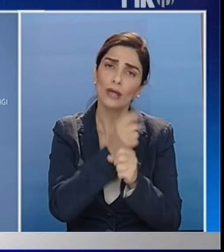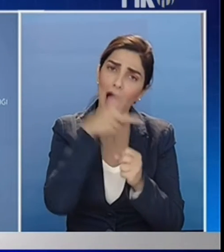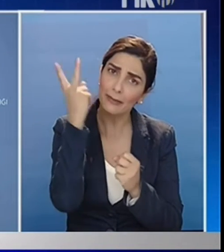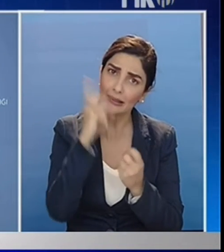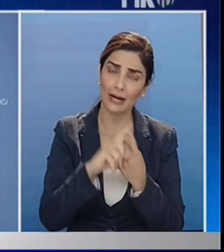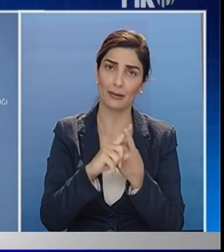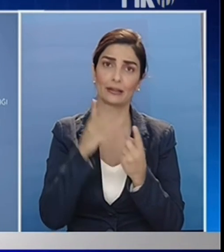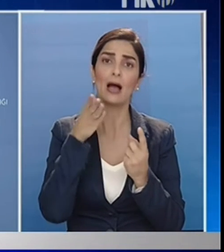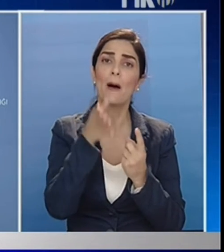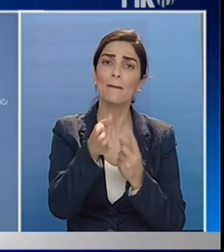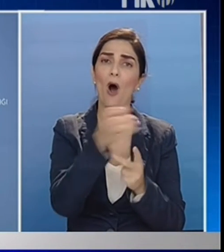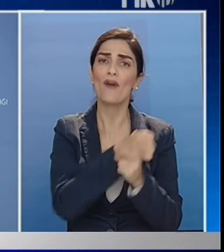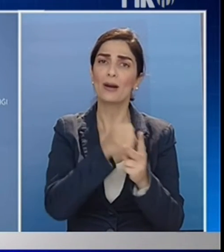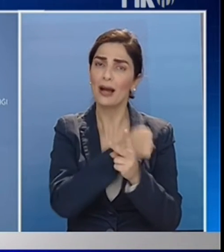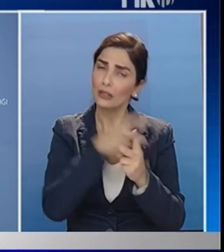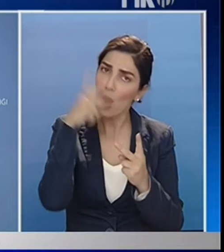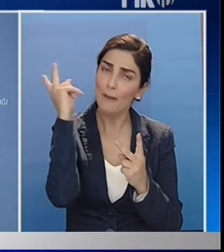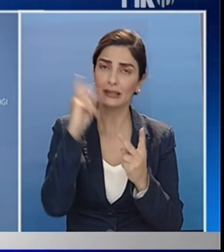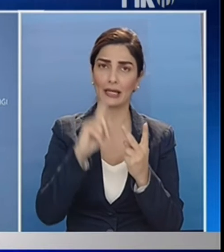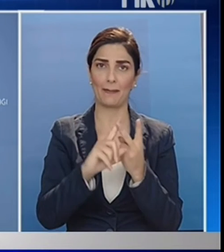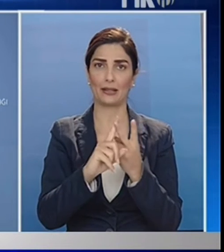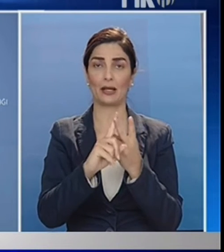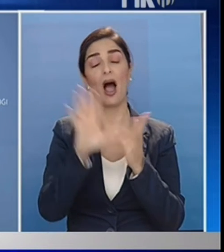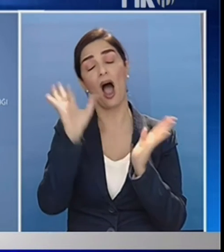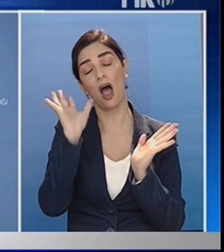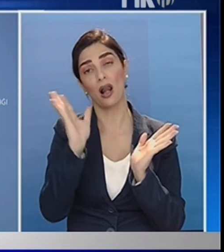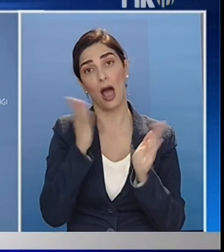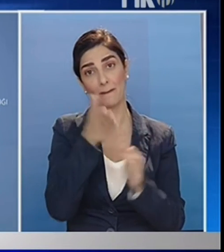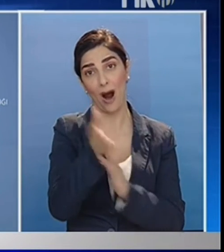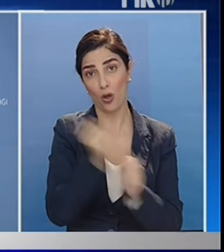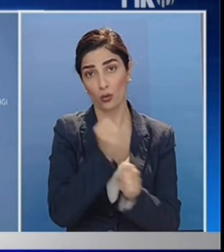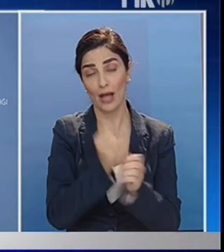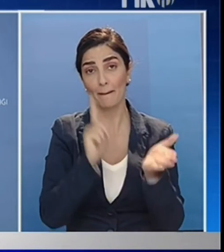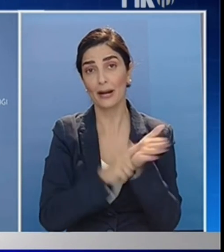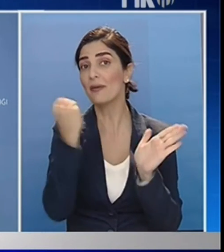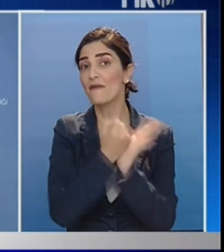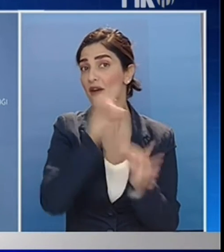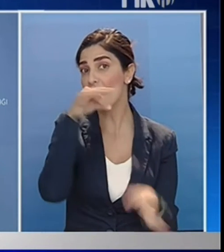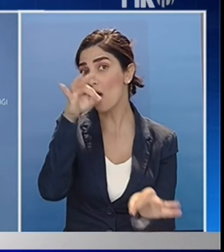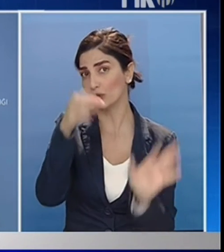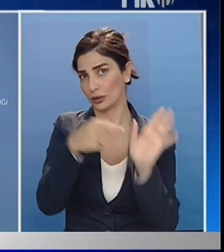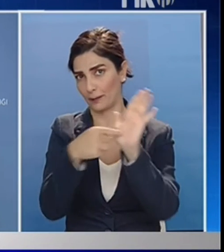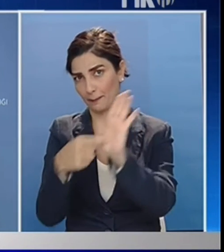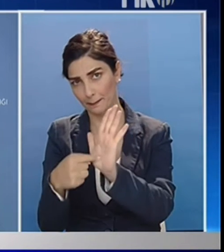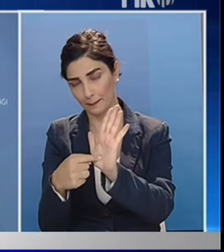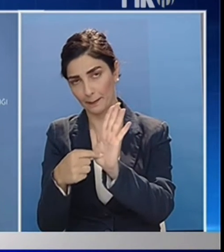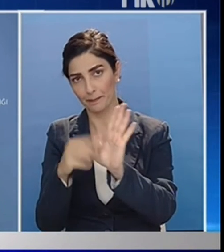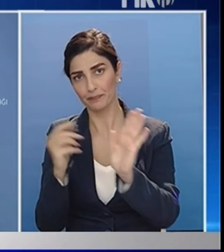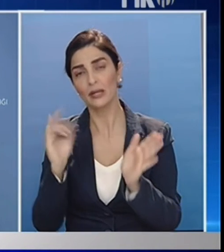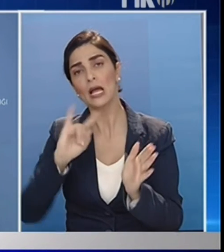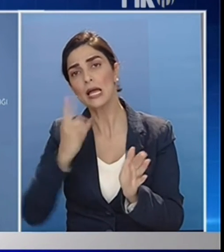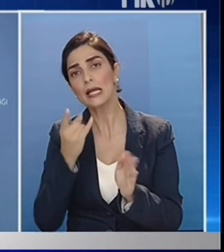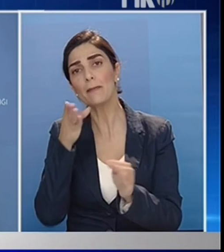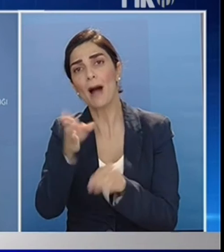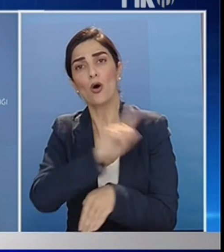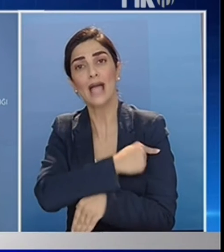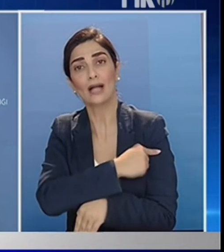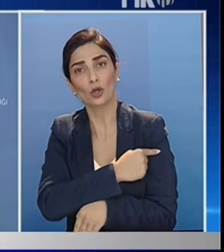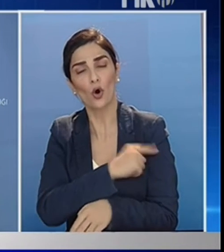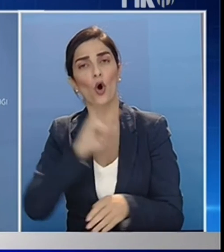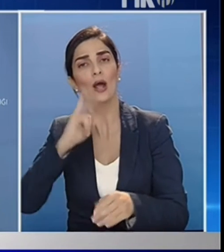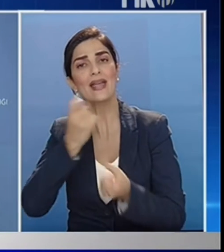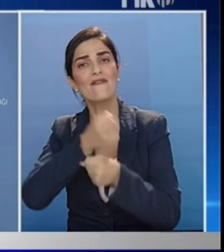σκοπούς εργασίας με τη χρήση εντύπου βεβαίωσης κυκλοφορίας εργαζόμενου ή μετάβαση σε ιατρικό κέντρο ή νοσηλευτήριο ή